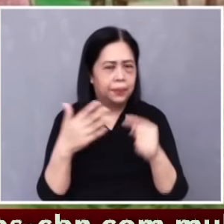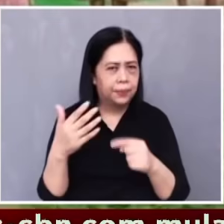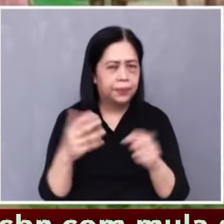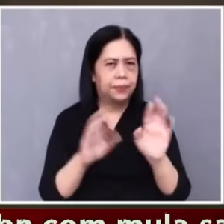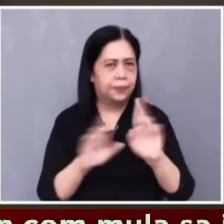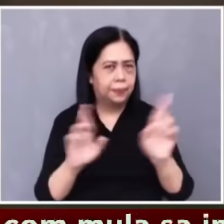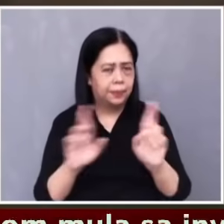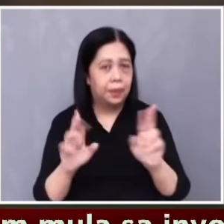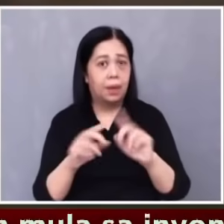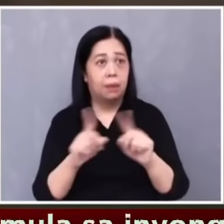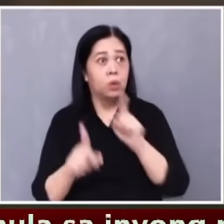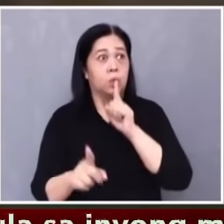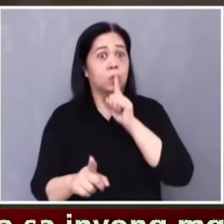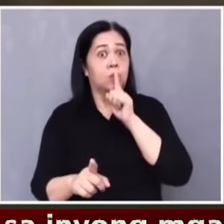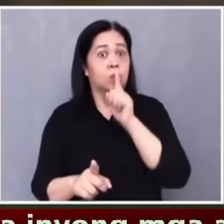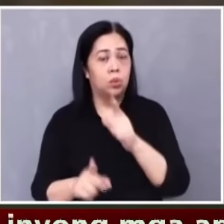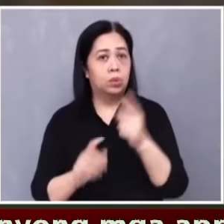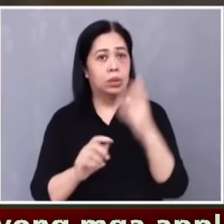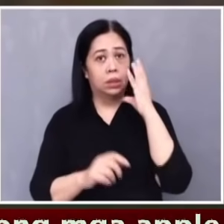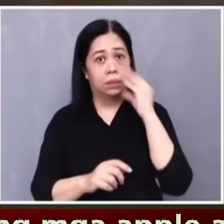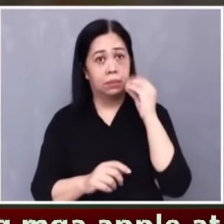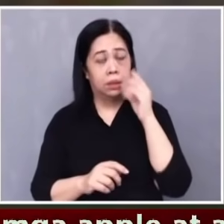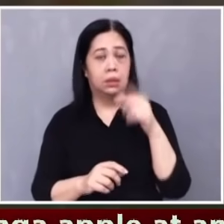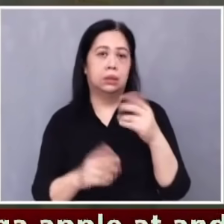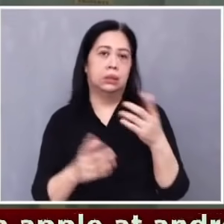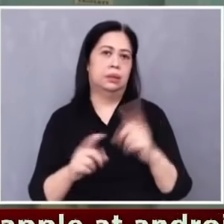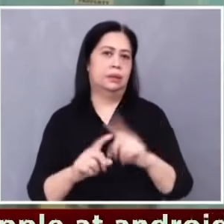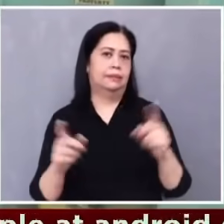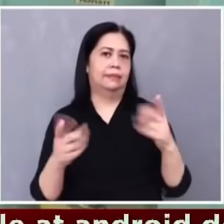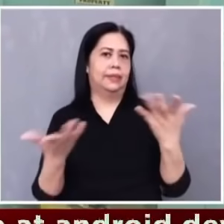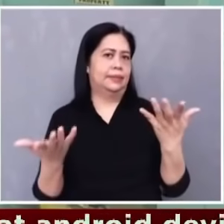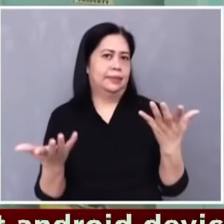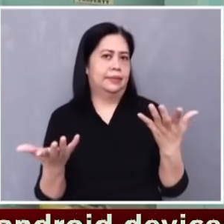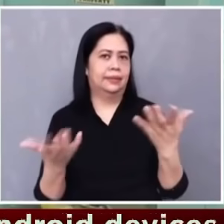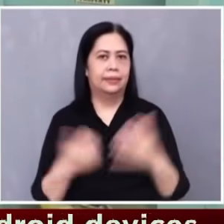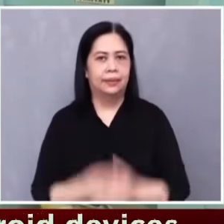actual implementation, of course, is different.